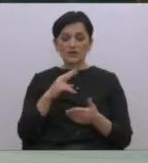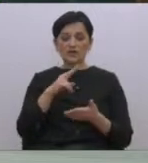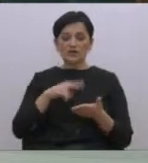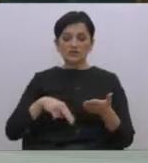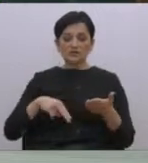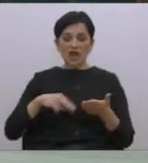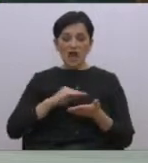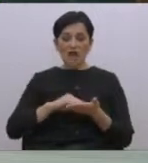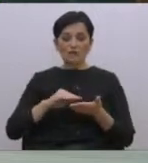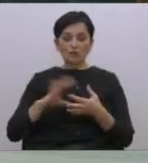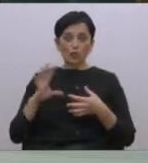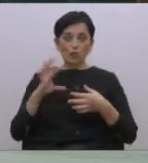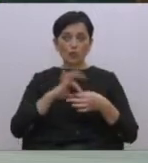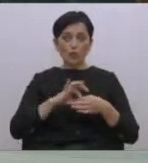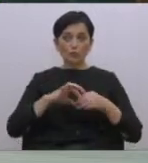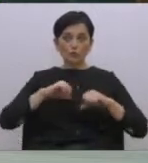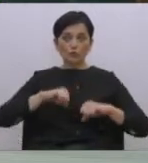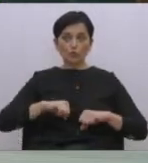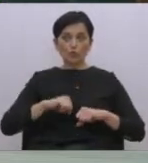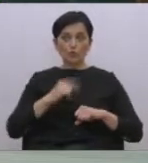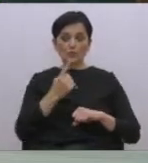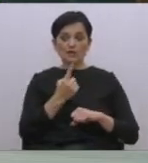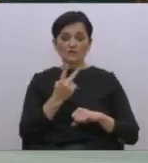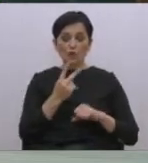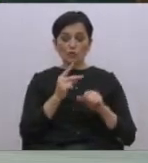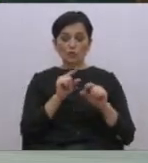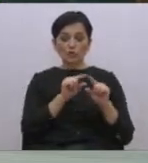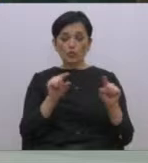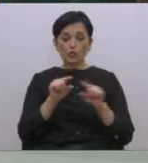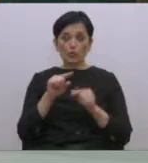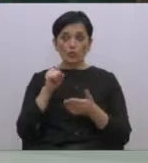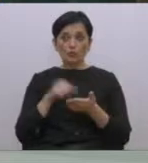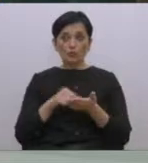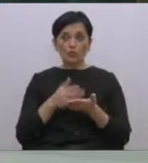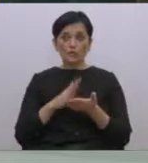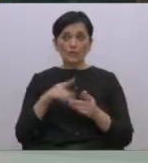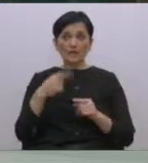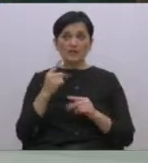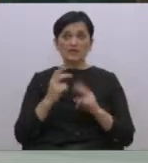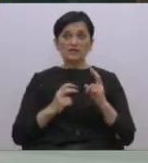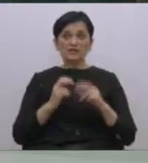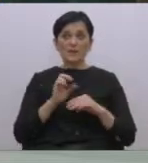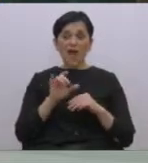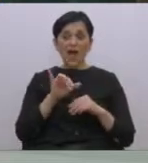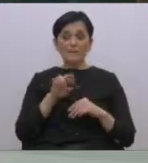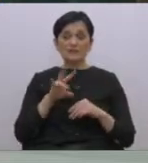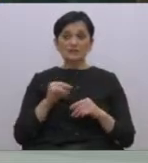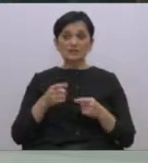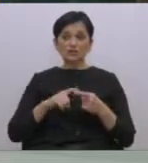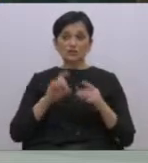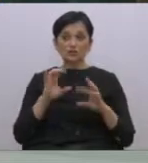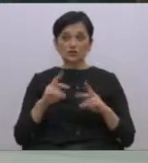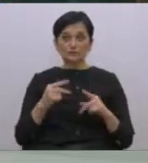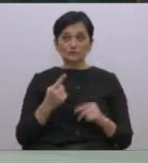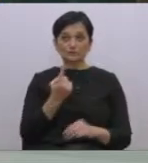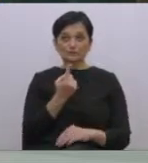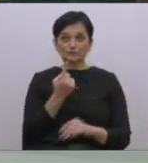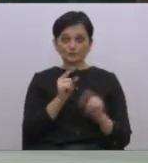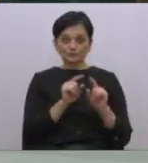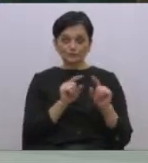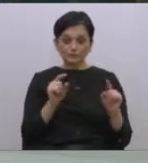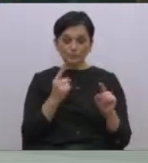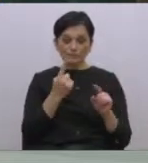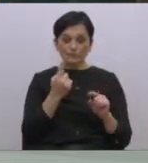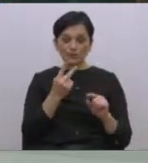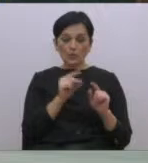meu punct, primul meu punct, primul meu punct, primul meu punct, primul